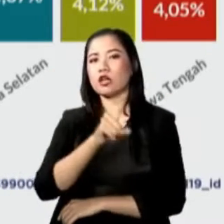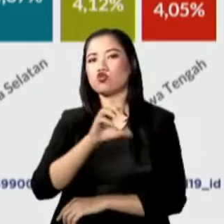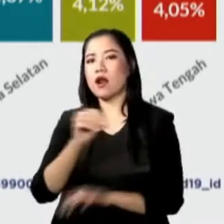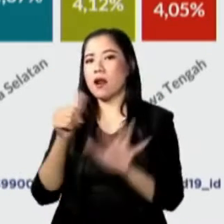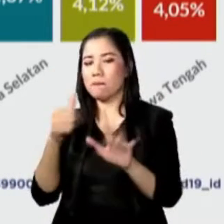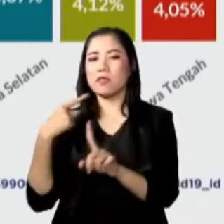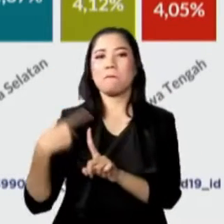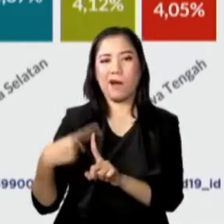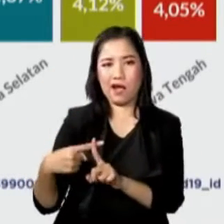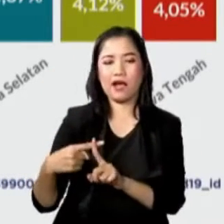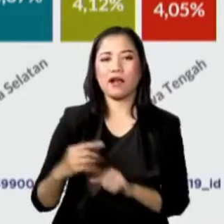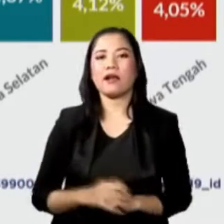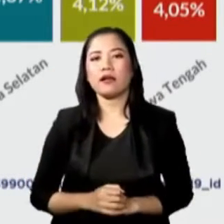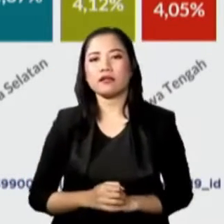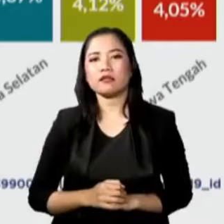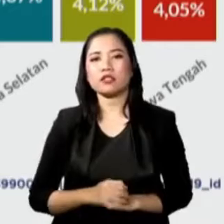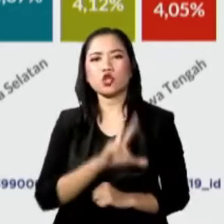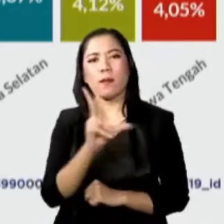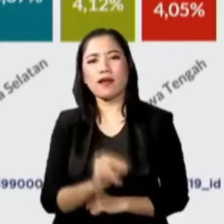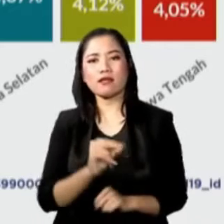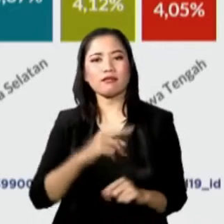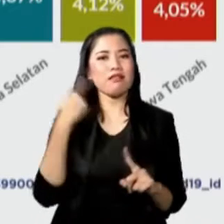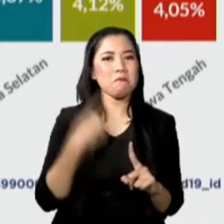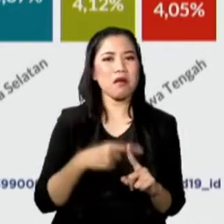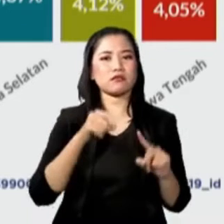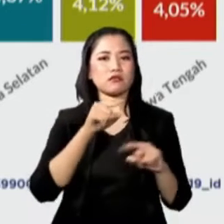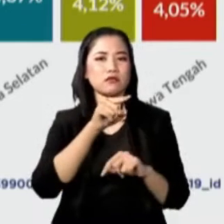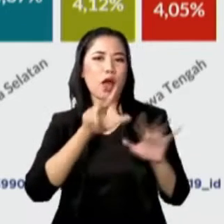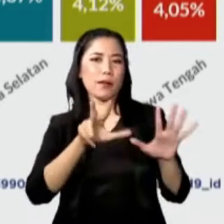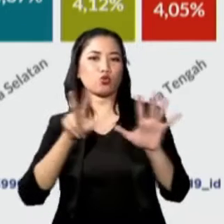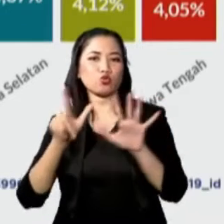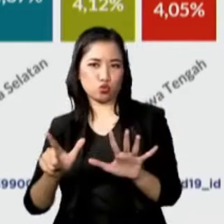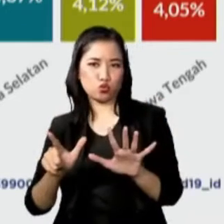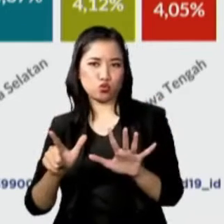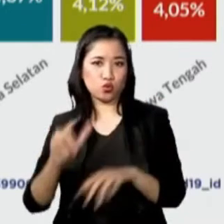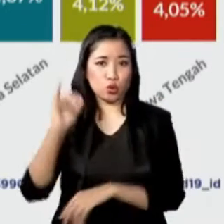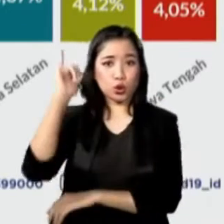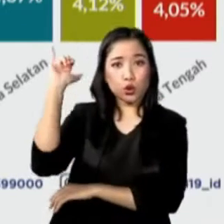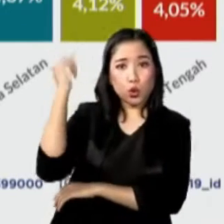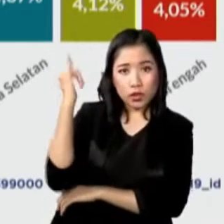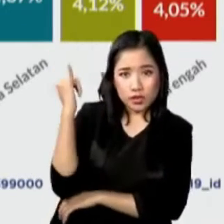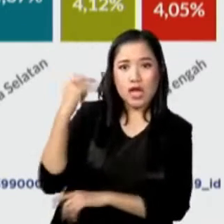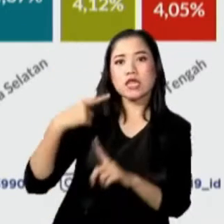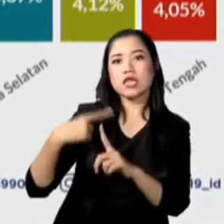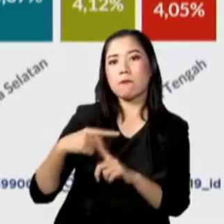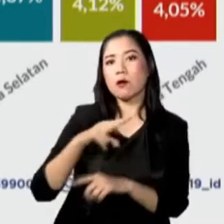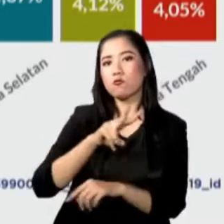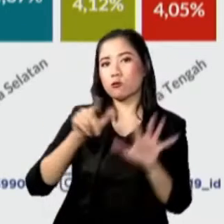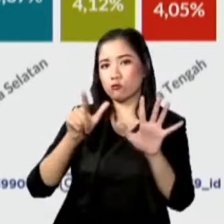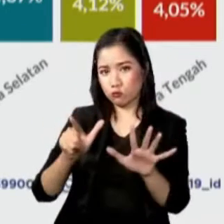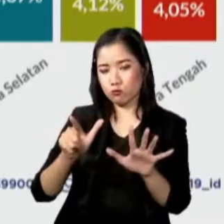106, kemudian Jawa Barat naik 87, Daerah Istimewa Yogyakarta naik